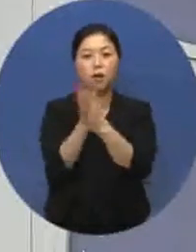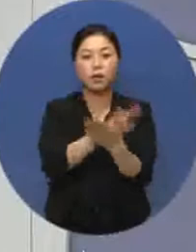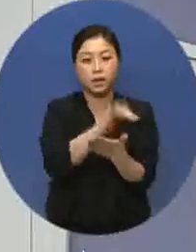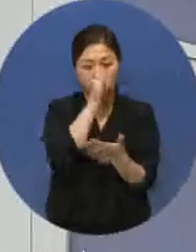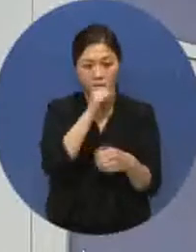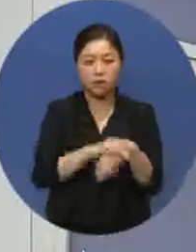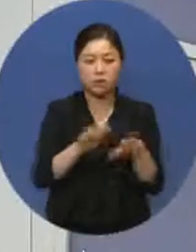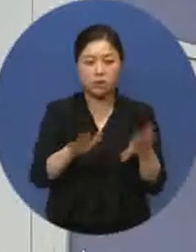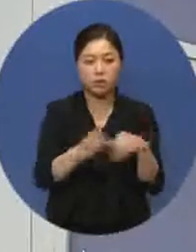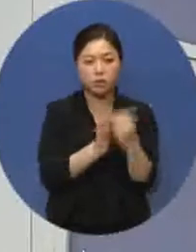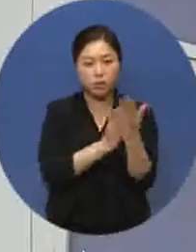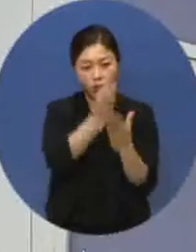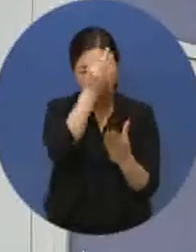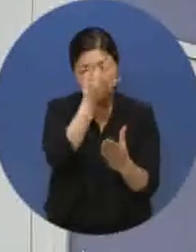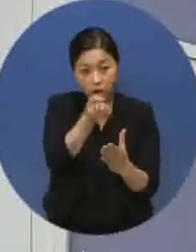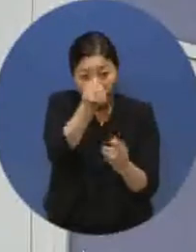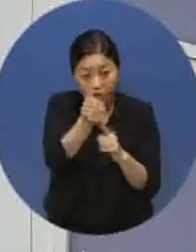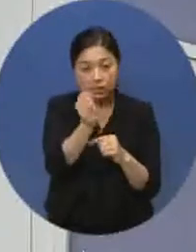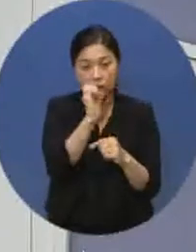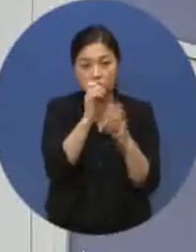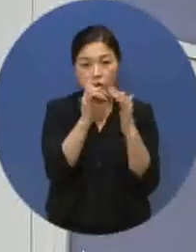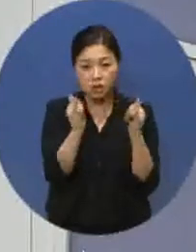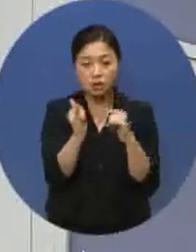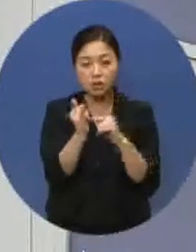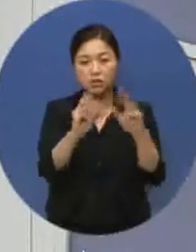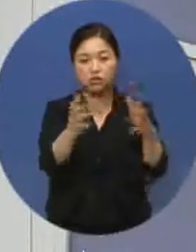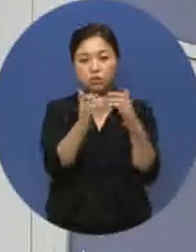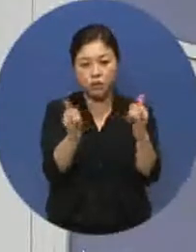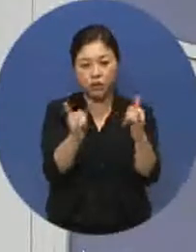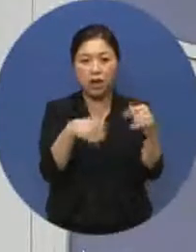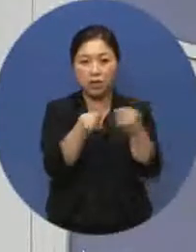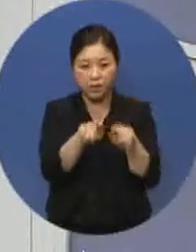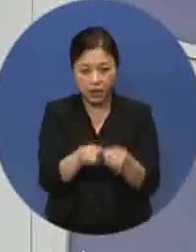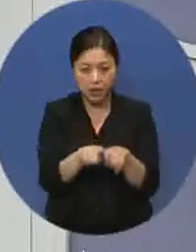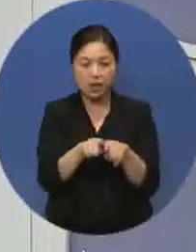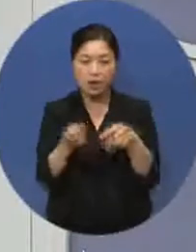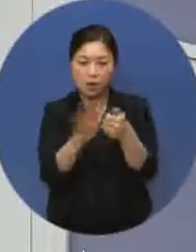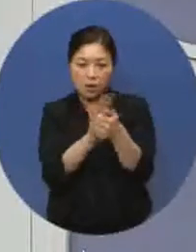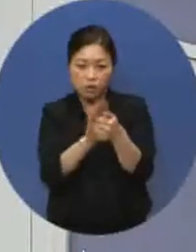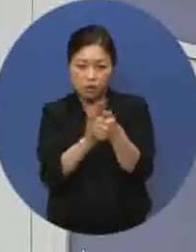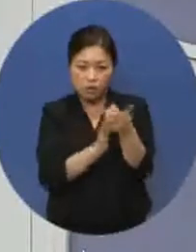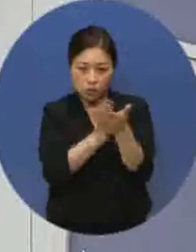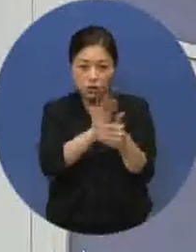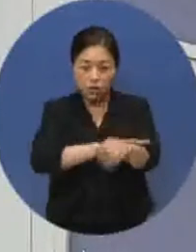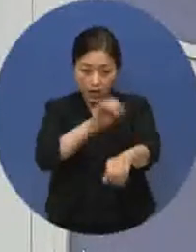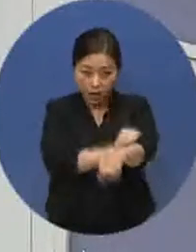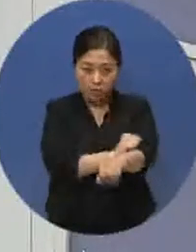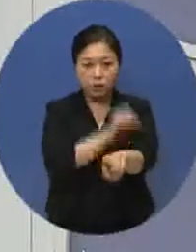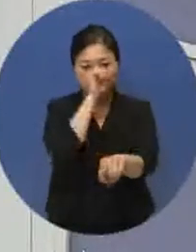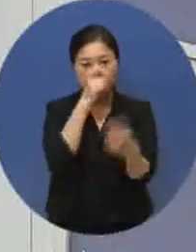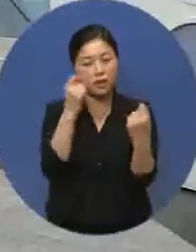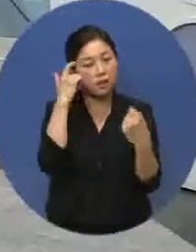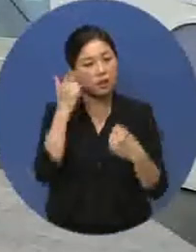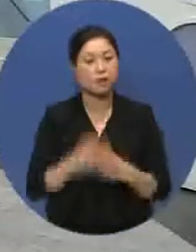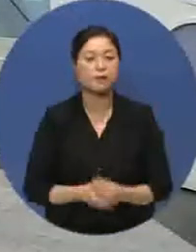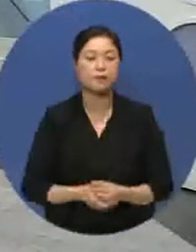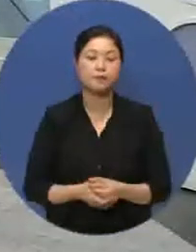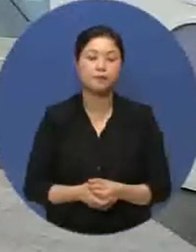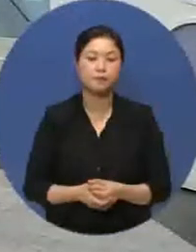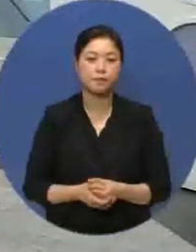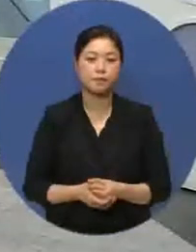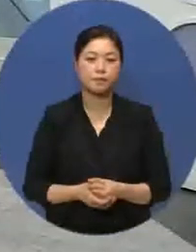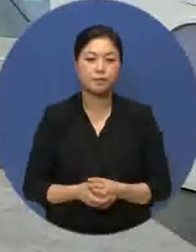가진 변호사들이 더 많이 국민들 옆에 가서 전문적인 서비스를 해야지 바람직하다고 생각합니다. 네,